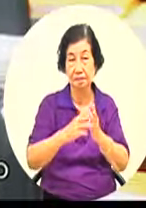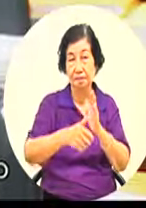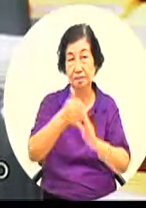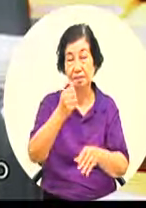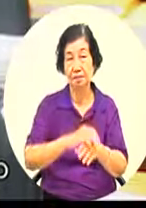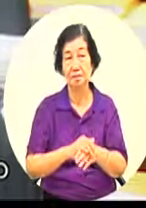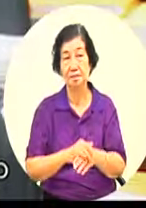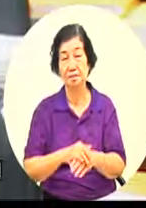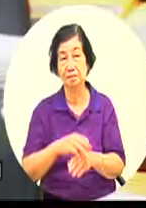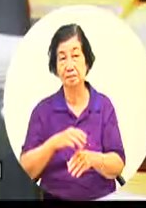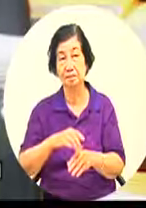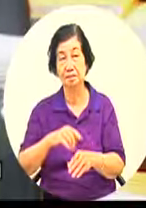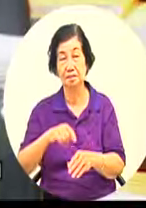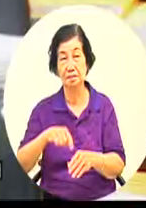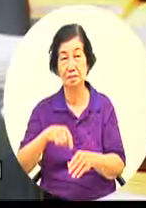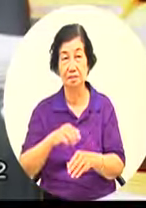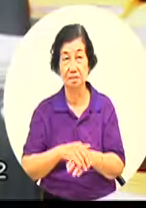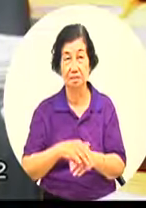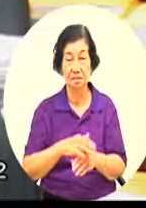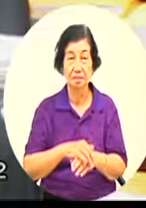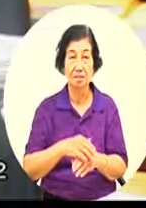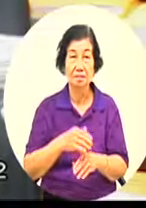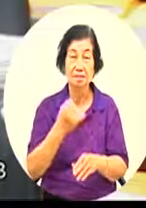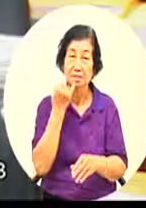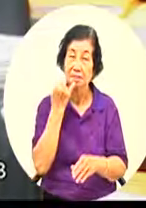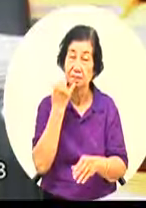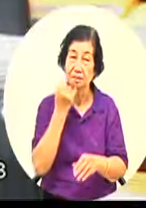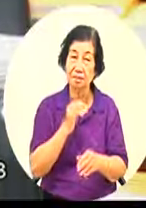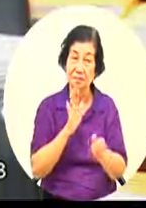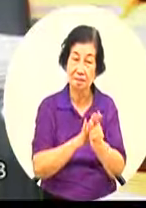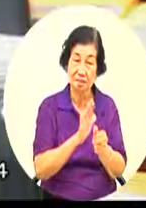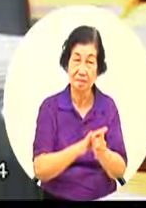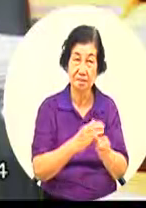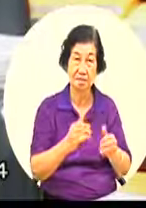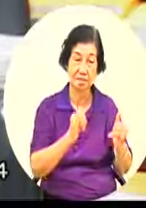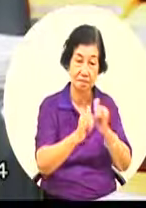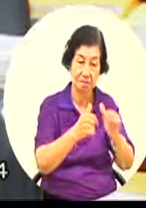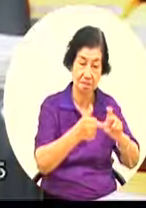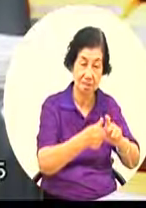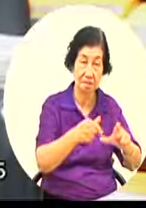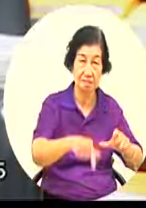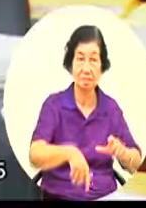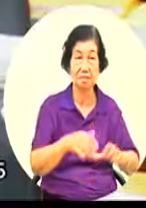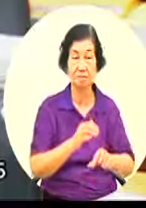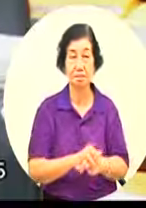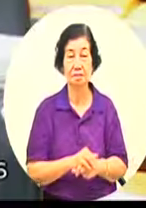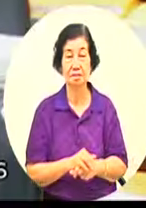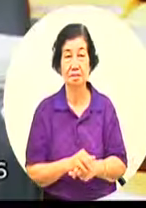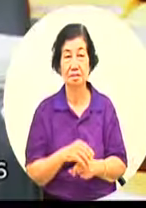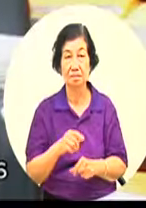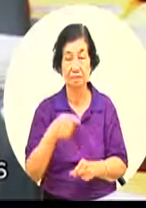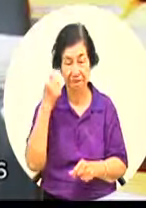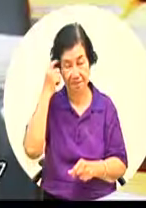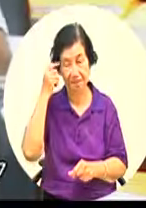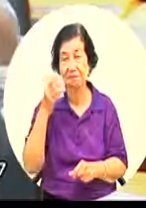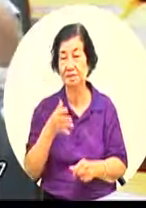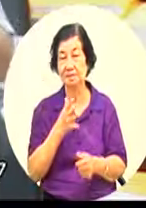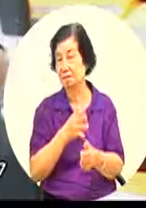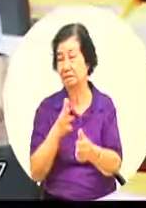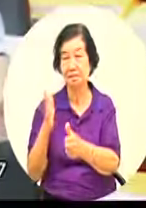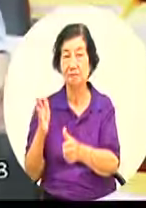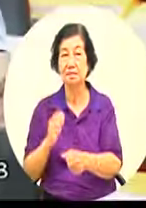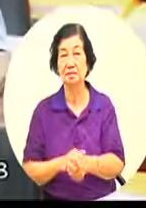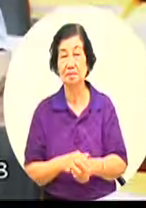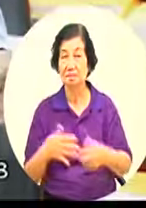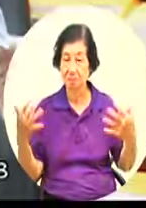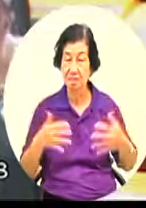民意社区，他还是讲说民意社区还是可以很好，我就搞不懂，因为我一直想不想再问这个问题的，就单单一